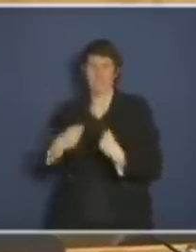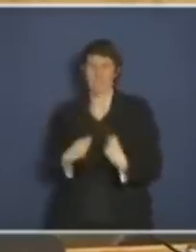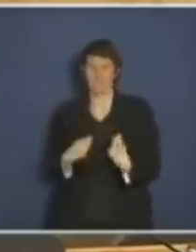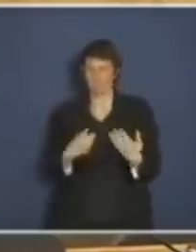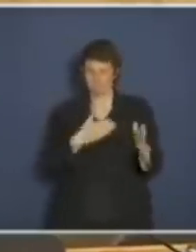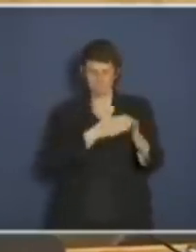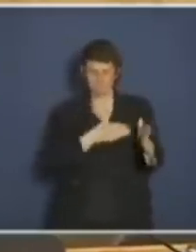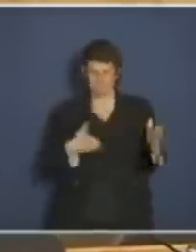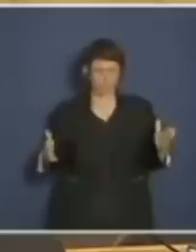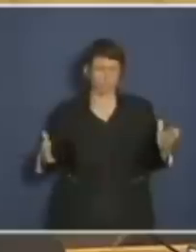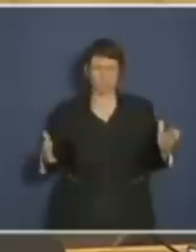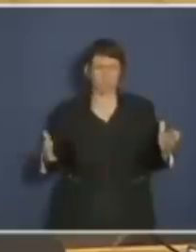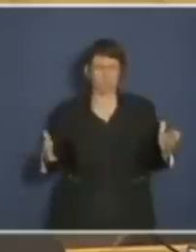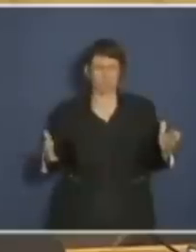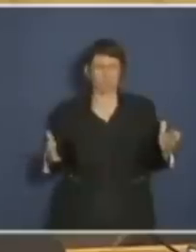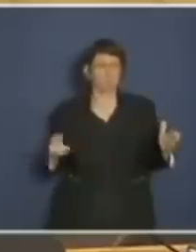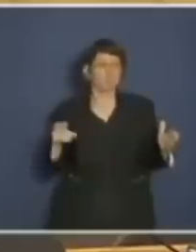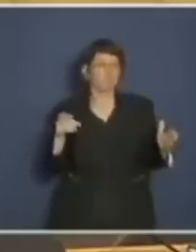vielleicht sagen,